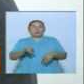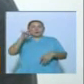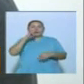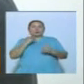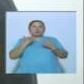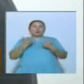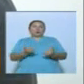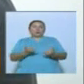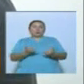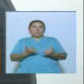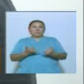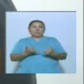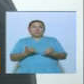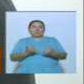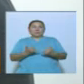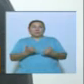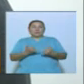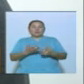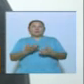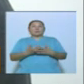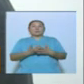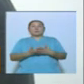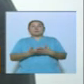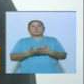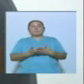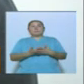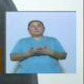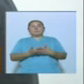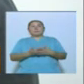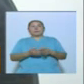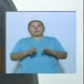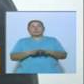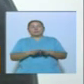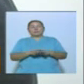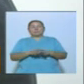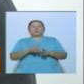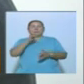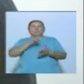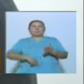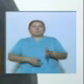енді не белгетеді, не белбеу кетеді дейді ғой. Тақымды қысамыз.